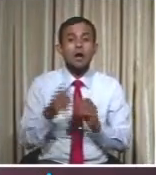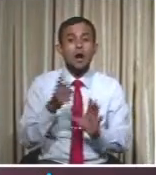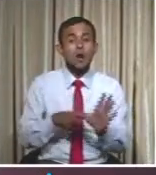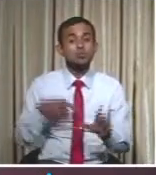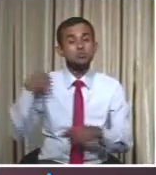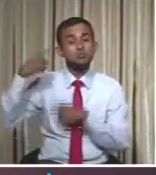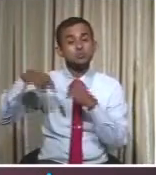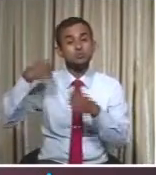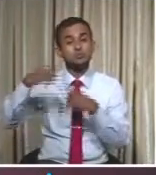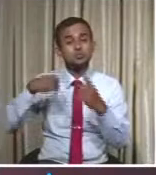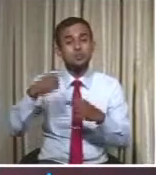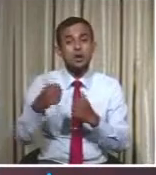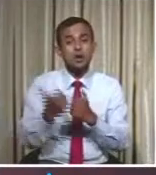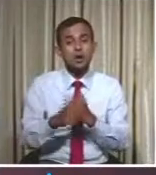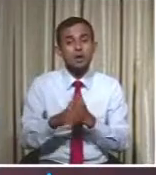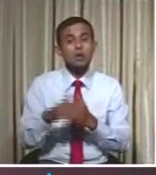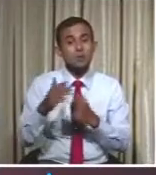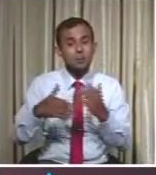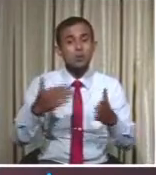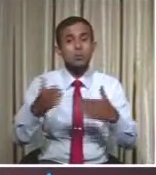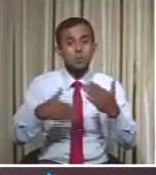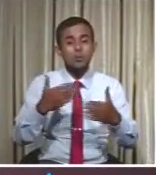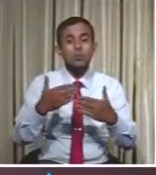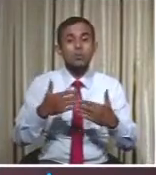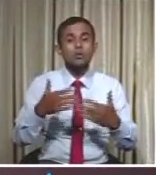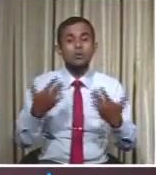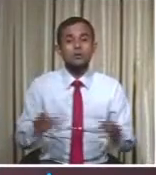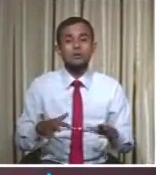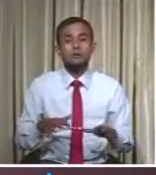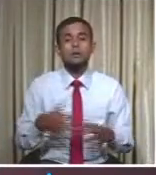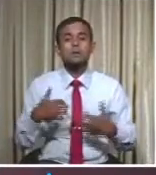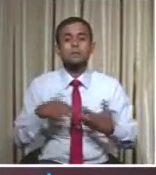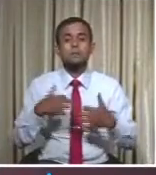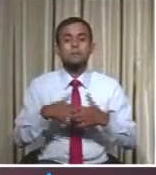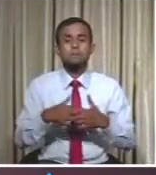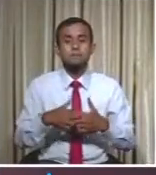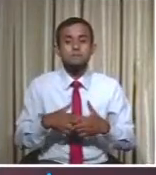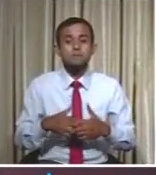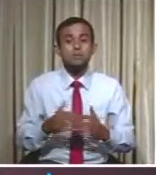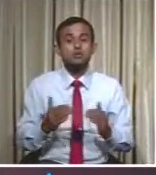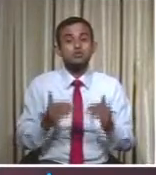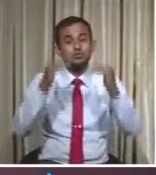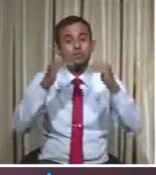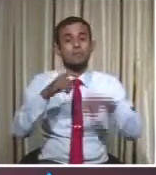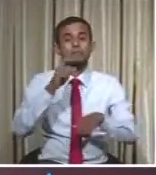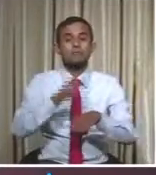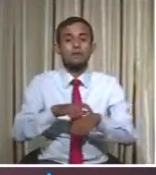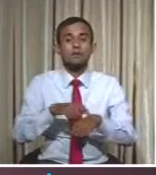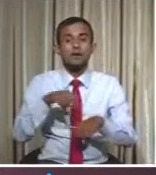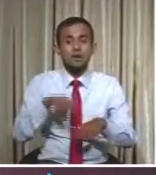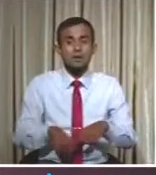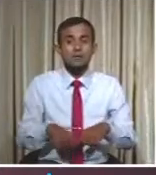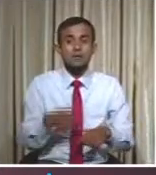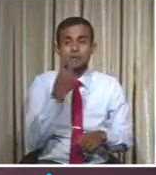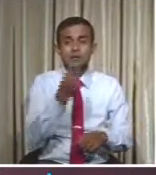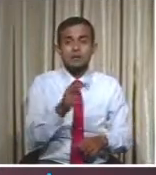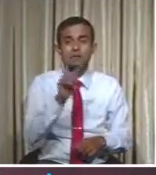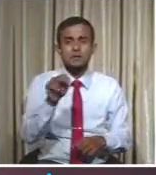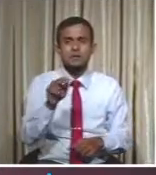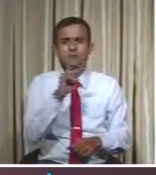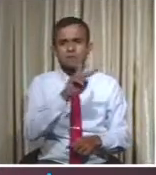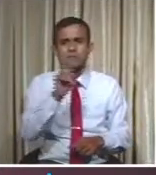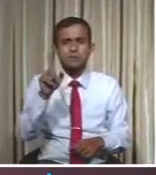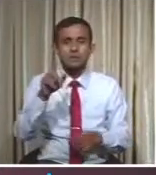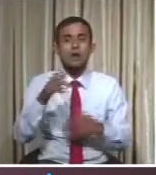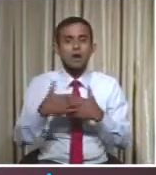ගාණක් තිස්සේ නිර්මාණය වෙමින් පවතින අර්බුදවල උච්චතම අවස්ථාවක් අපි 2020-21